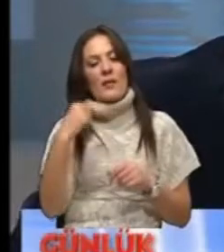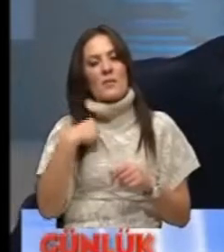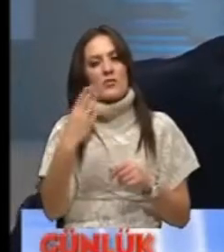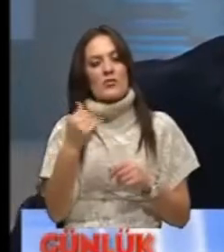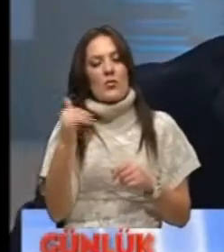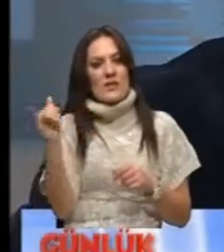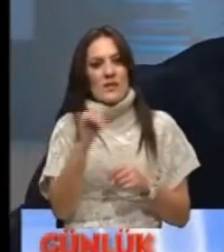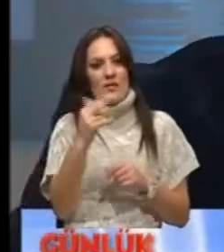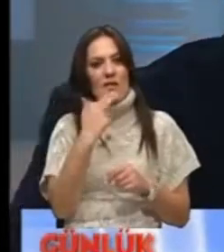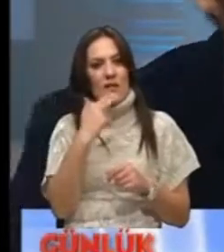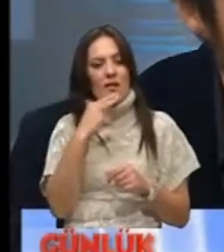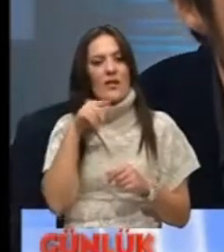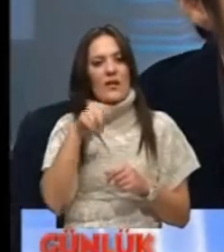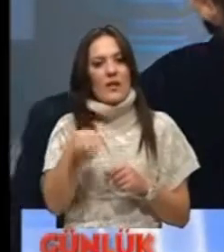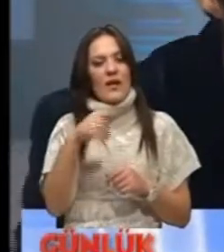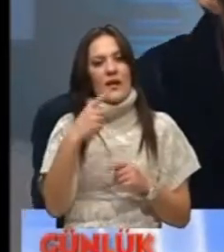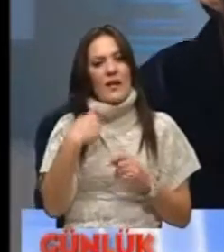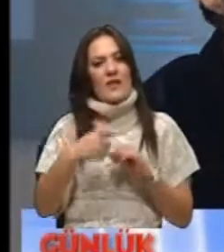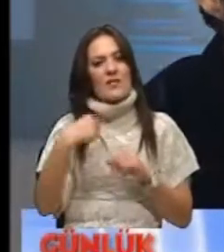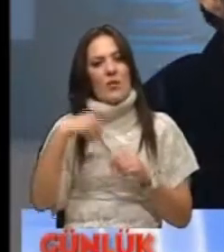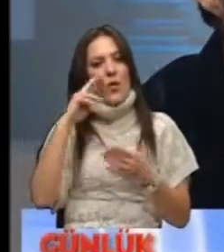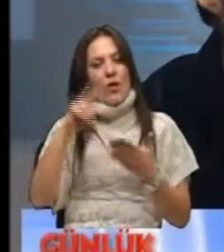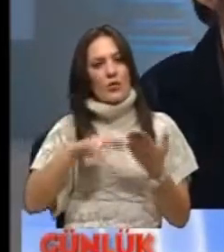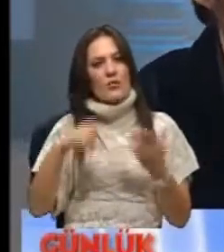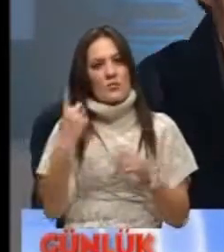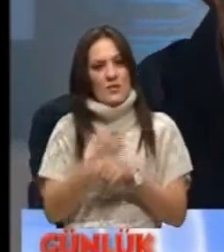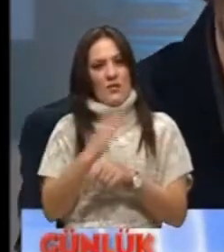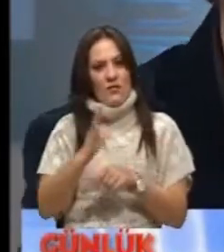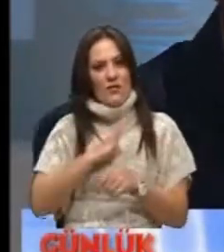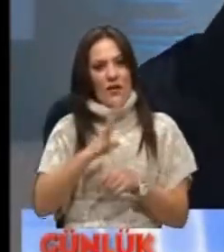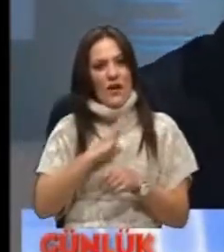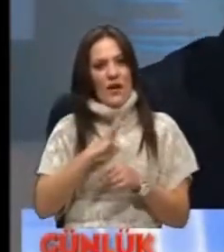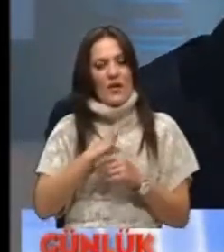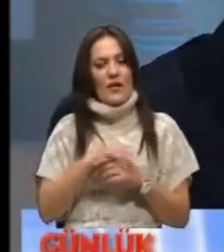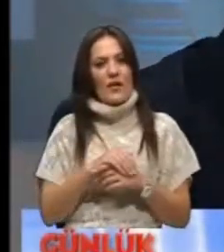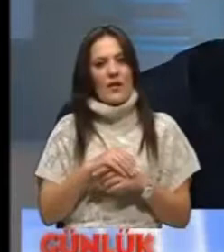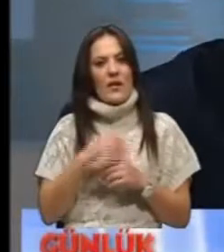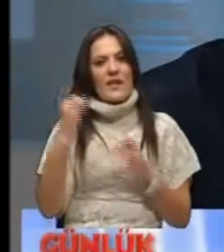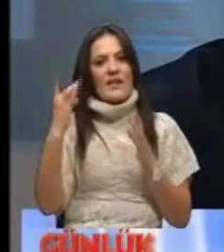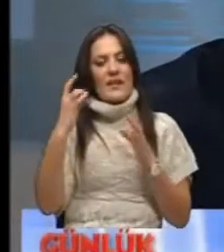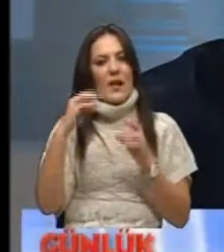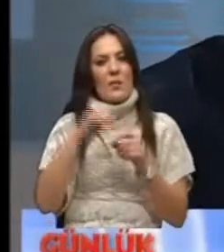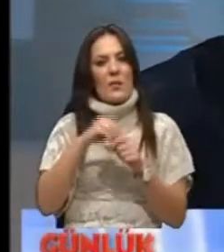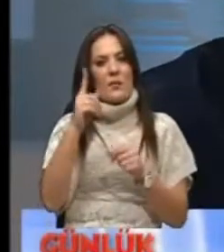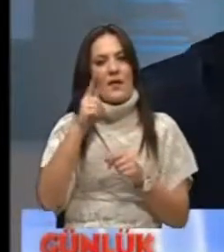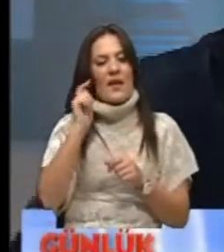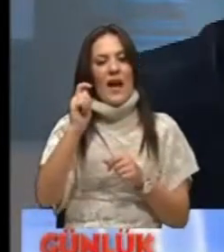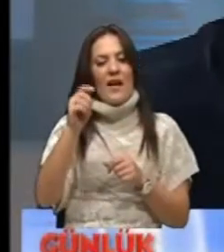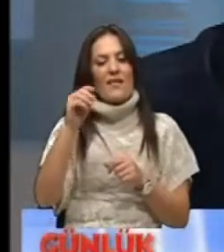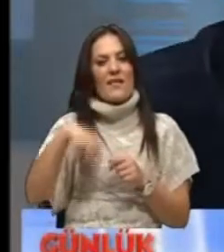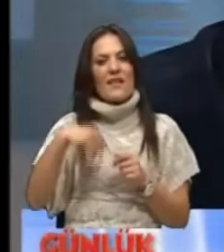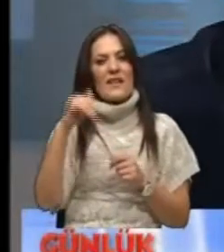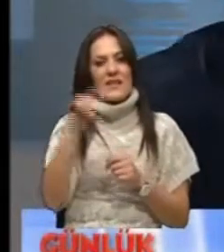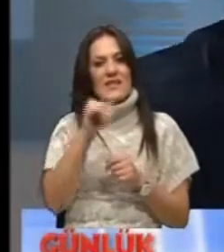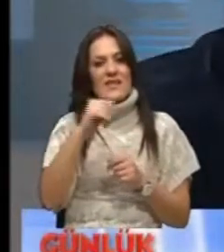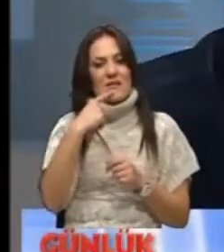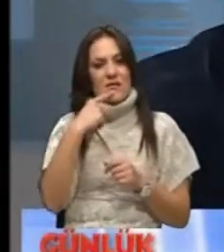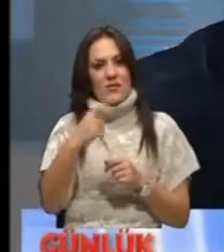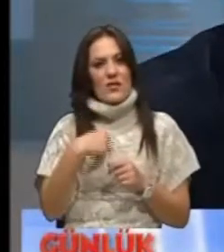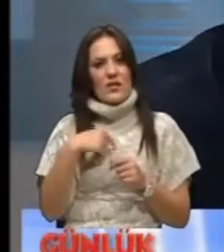çok zarif, zayıf kadına da, hani geçen haftalarda okuduğunuz bir şey vardı ya. Diyarbakırlı kayınvalide incecik